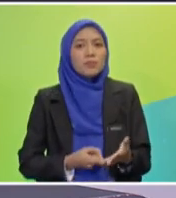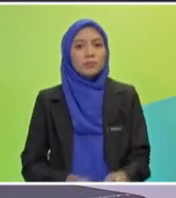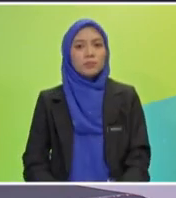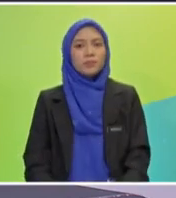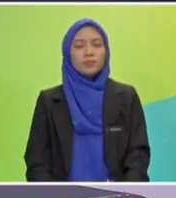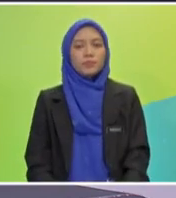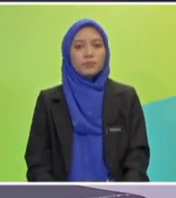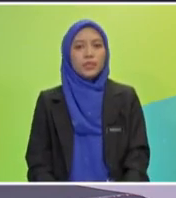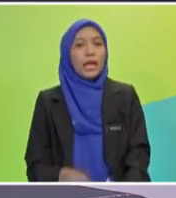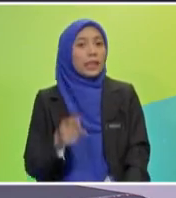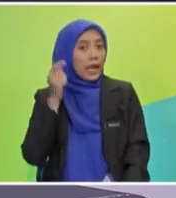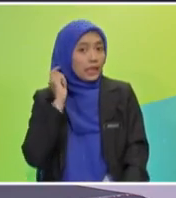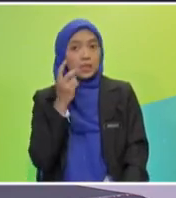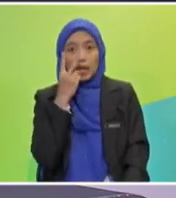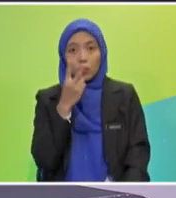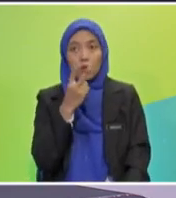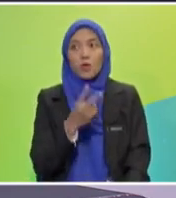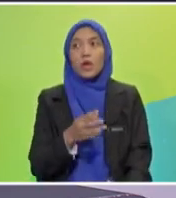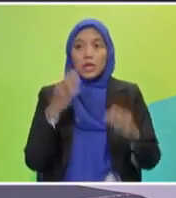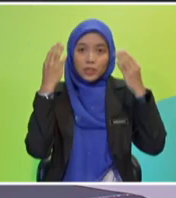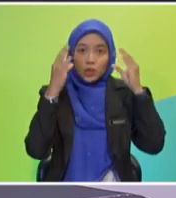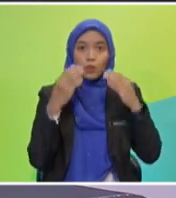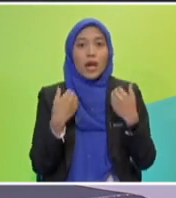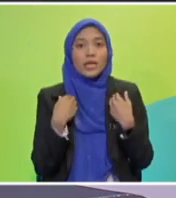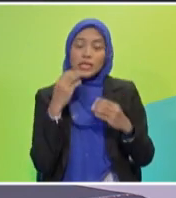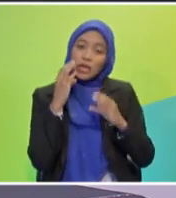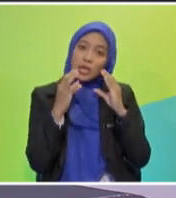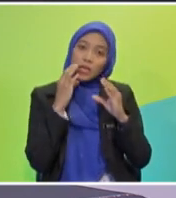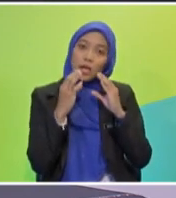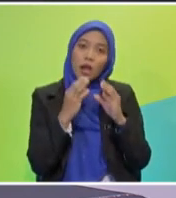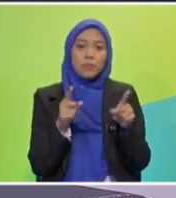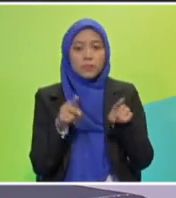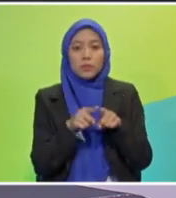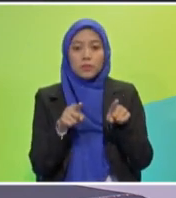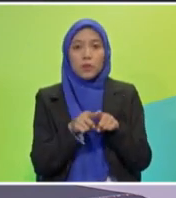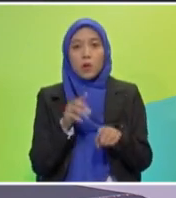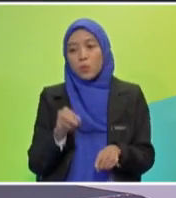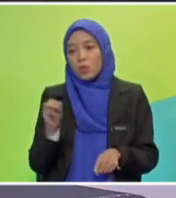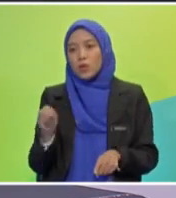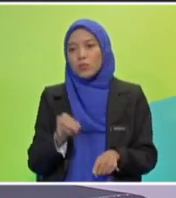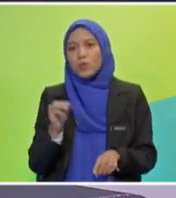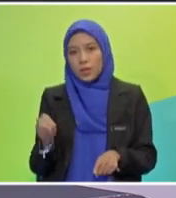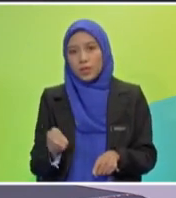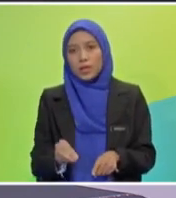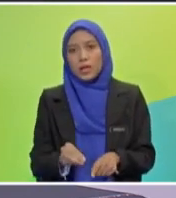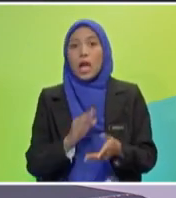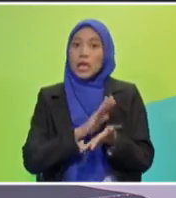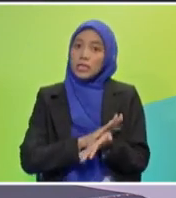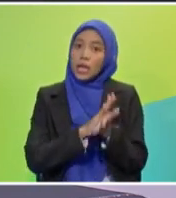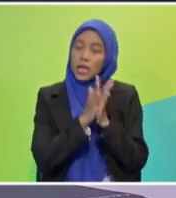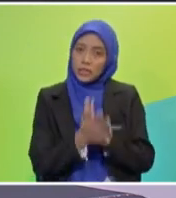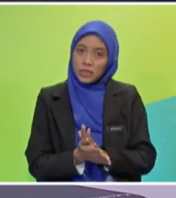adik cikgu yang manis ni. Cikgu berbual dan cikgu memberikan respons dan Mira juga